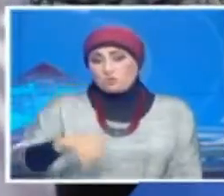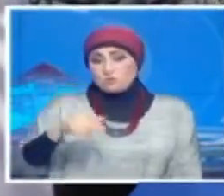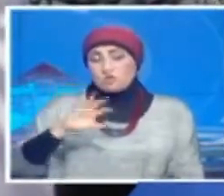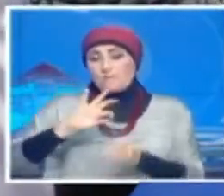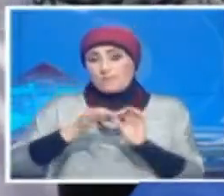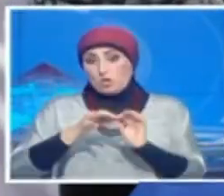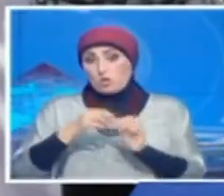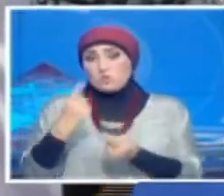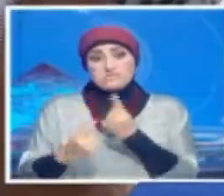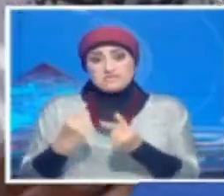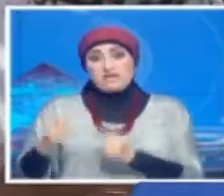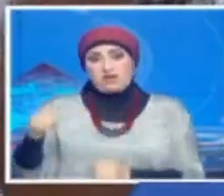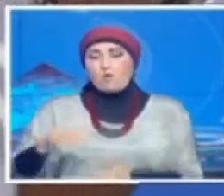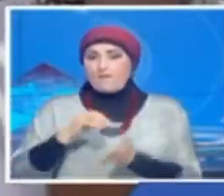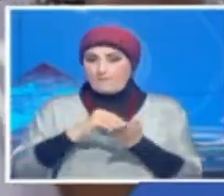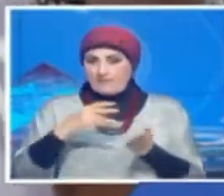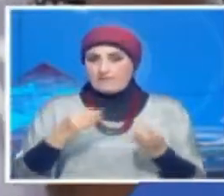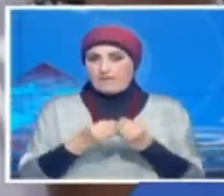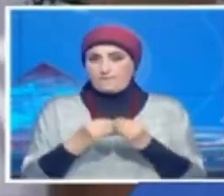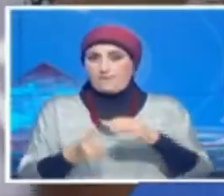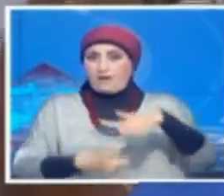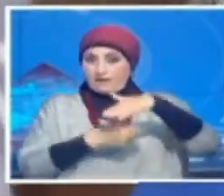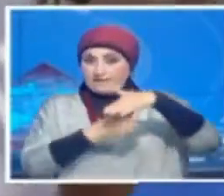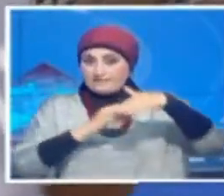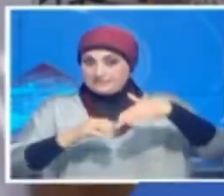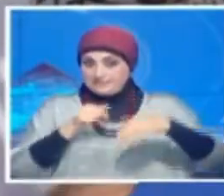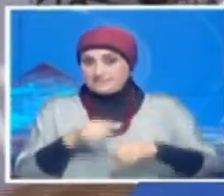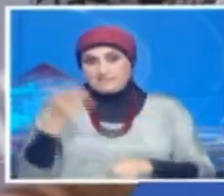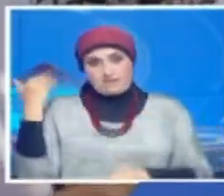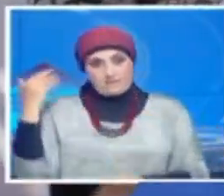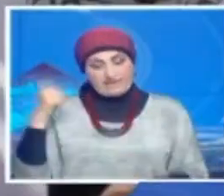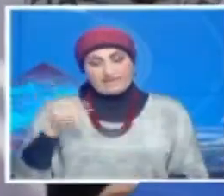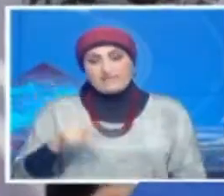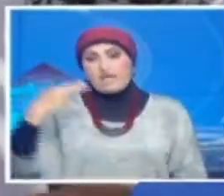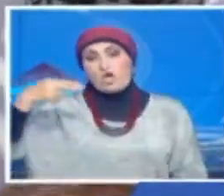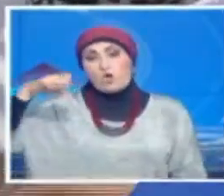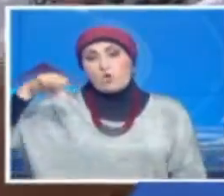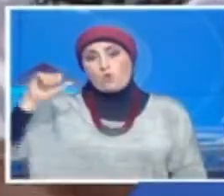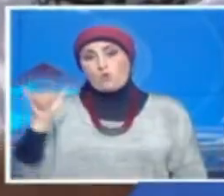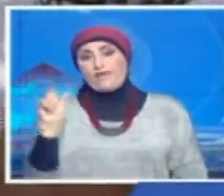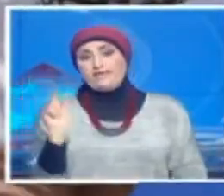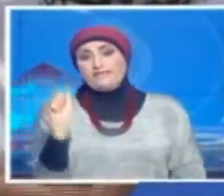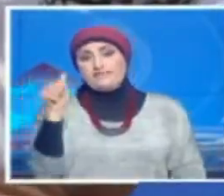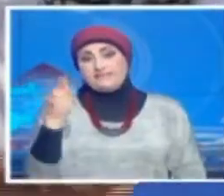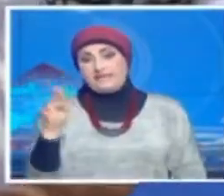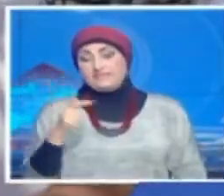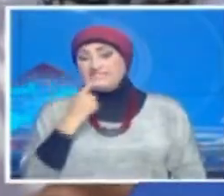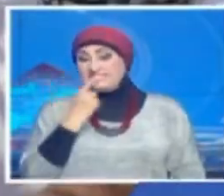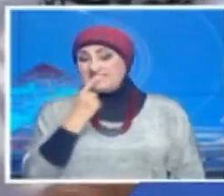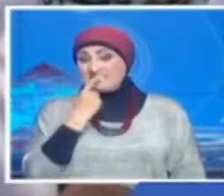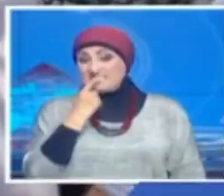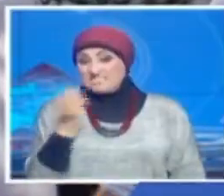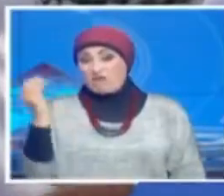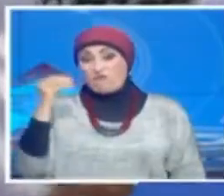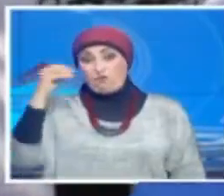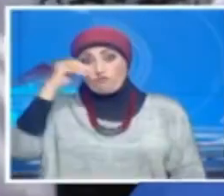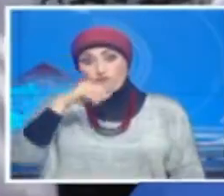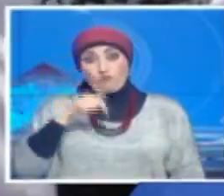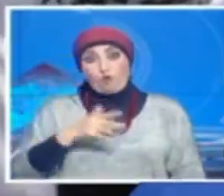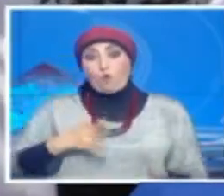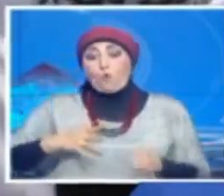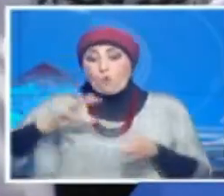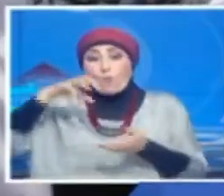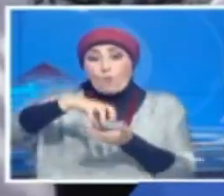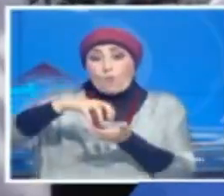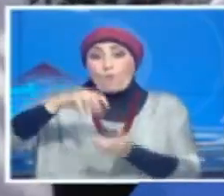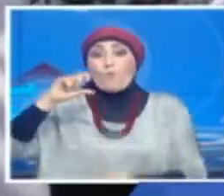ان شاء الله. واحنا بدانا مع سياده الرئيس في موضوع توشكا والعوينات بدايه ارض الخير، وان شاء الله كل سنه في خير في الوادي الجديد. يكفي احنا